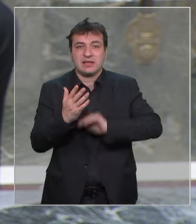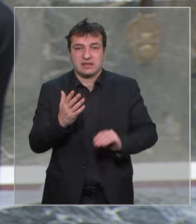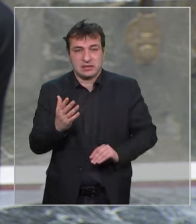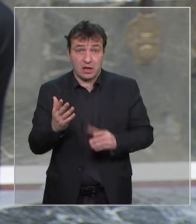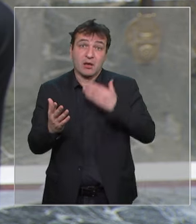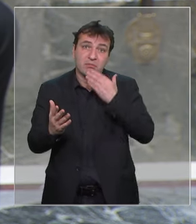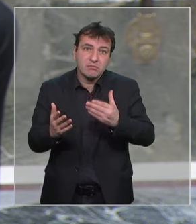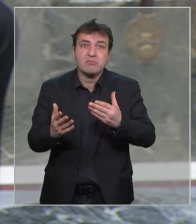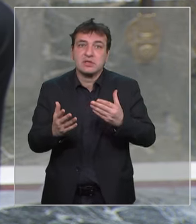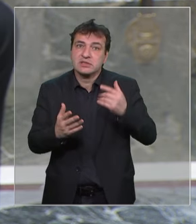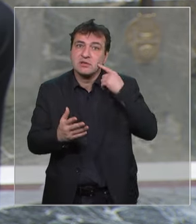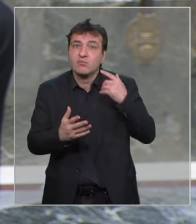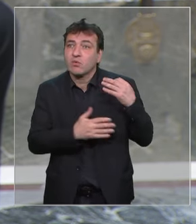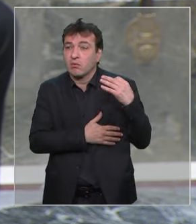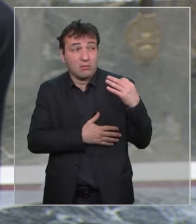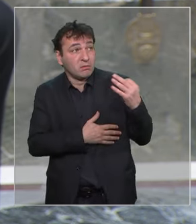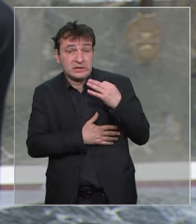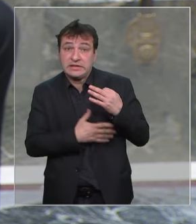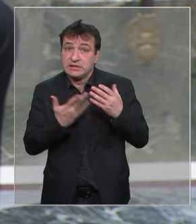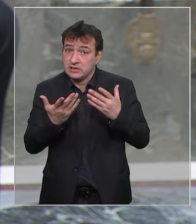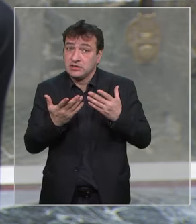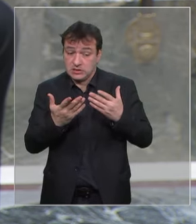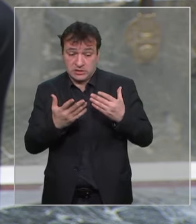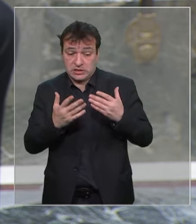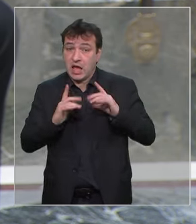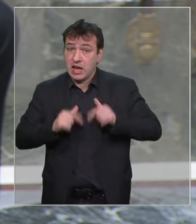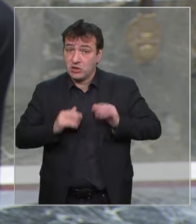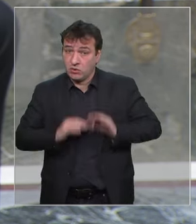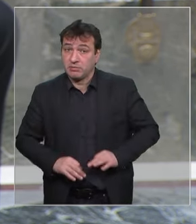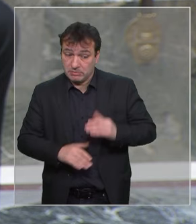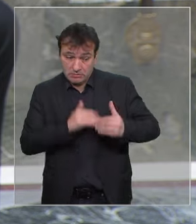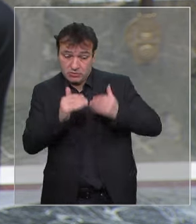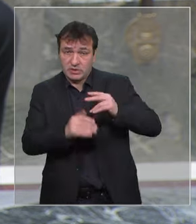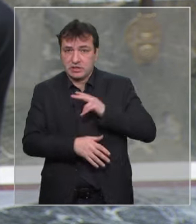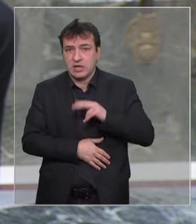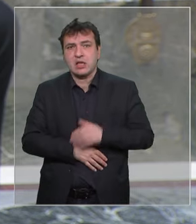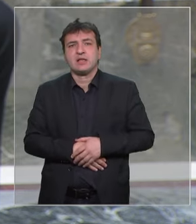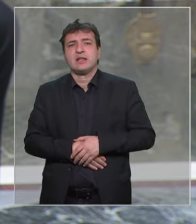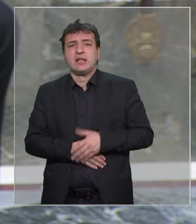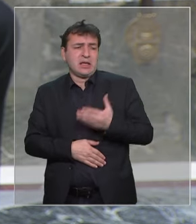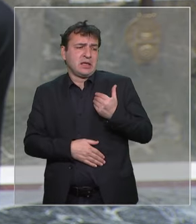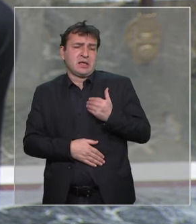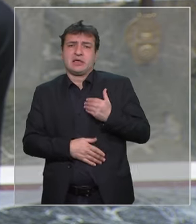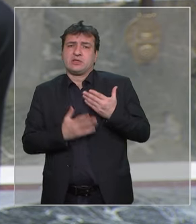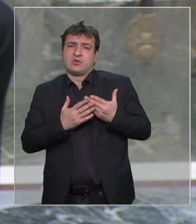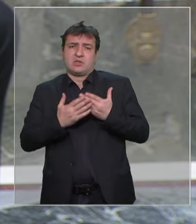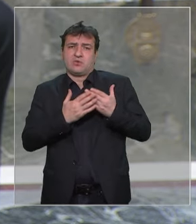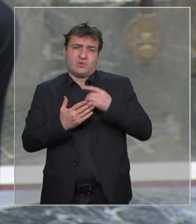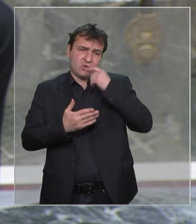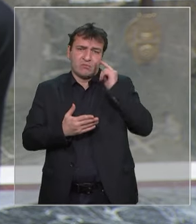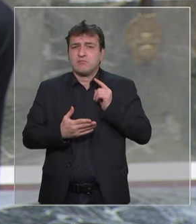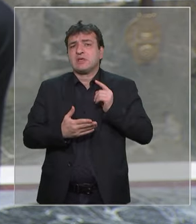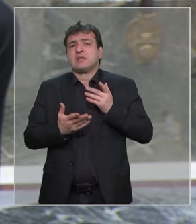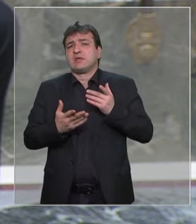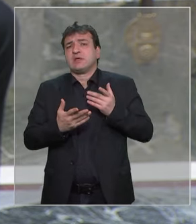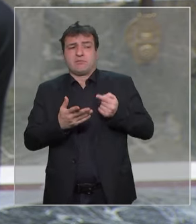progrès ces dernières années à l'école primaire grâce à l'action résolue de cette majorité. La dernière étude Pearls, qui a été transmise en mai dernier, internationale, montre que la France